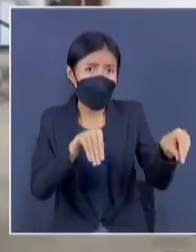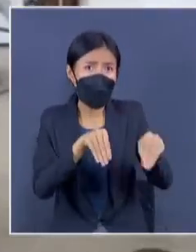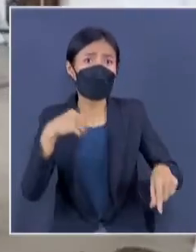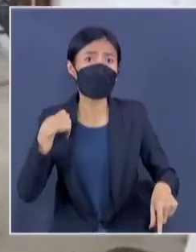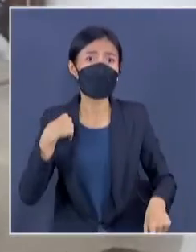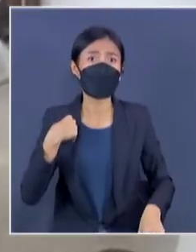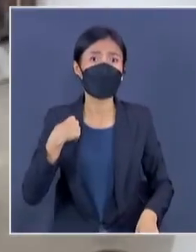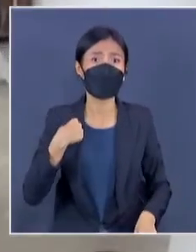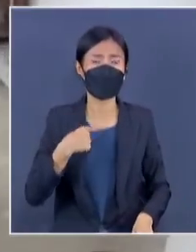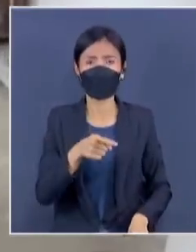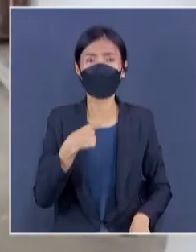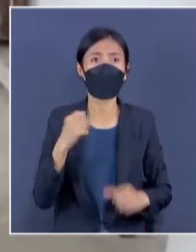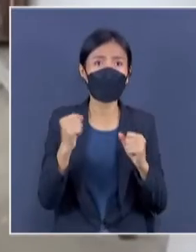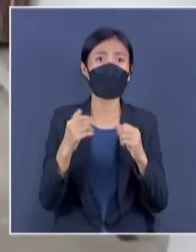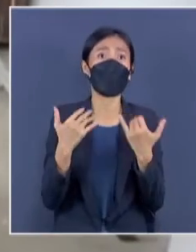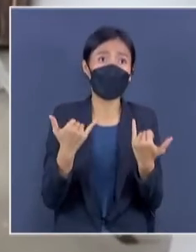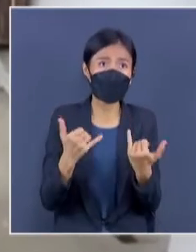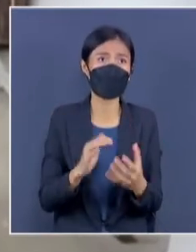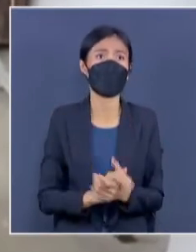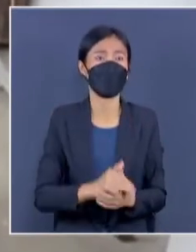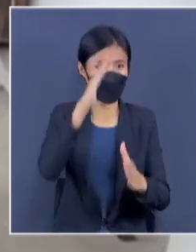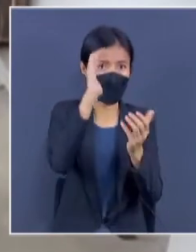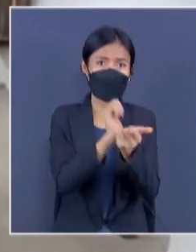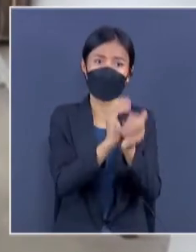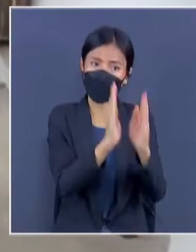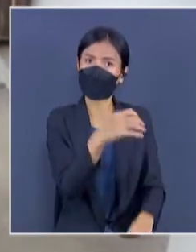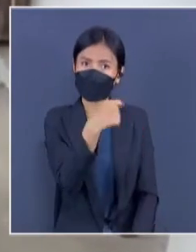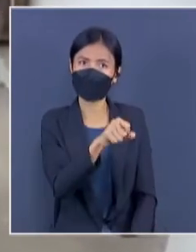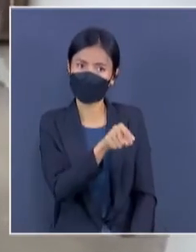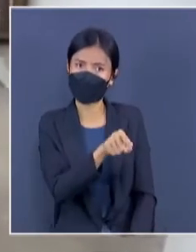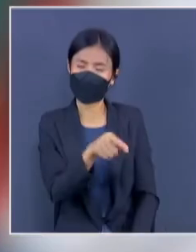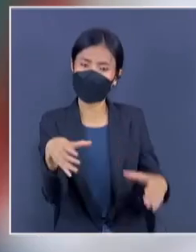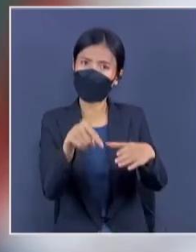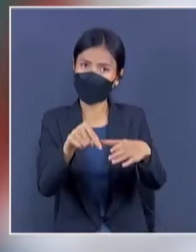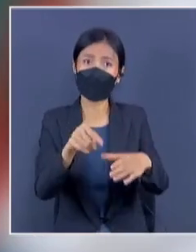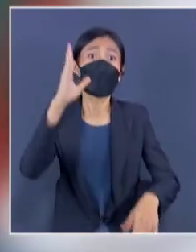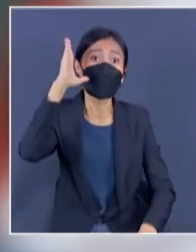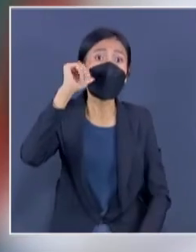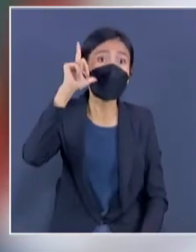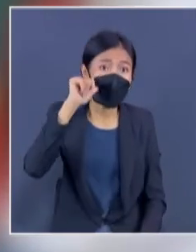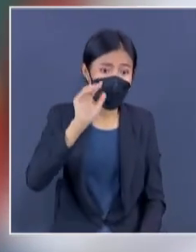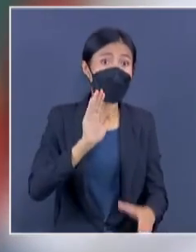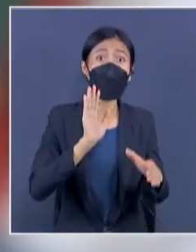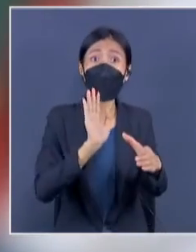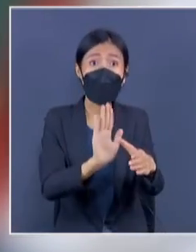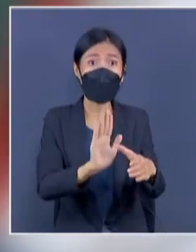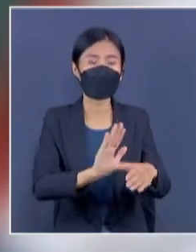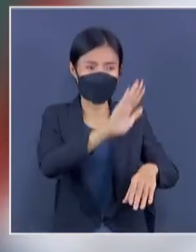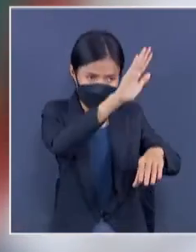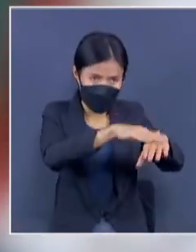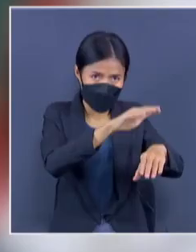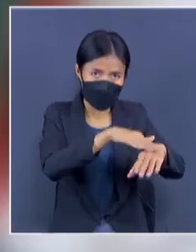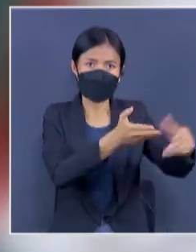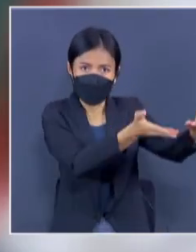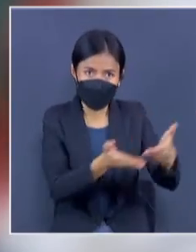ครองของเยาวชน10คนเนี้ย8ใน10ครับผู้ปกครอง8ใน10มาสอบถามแล้วก็ว่ากล่าวตักเตือนไปนะ